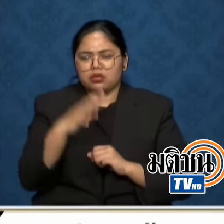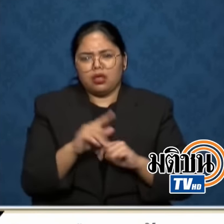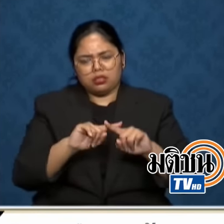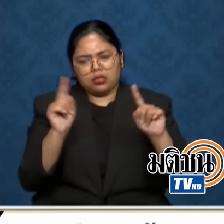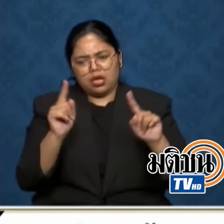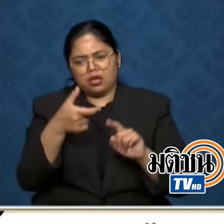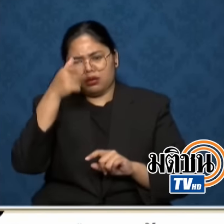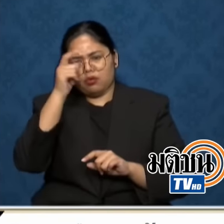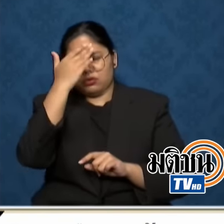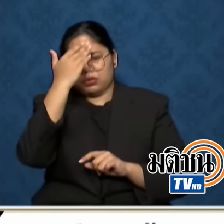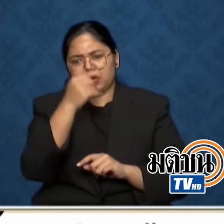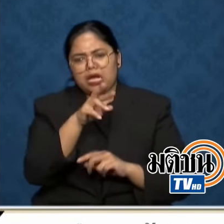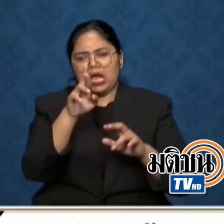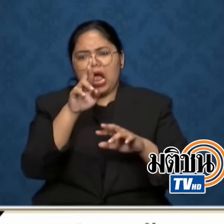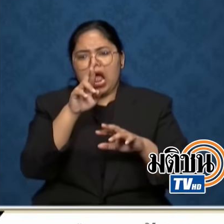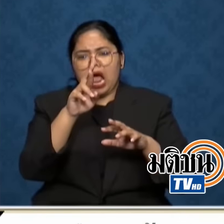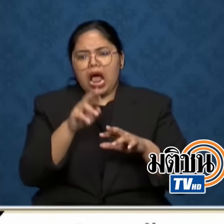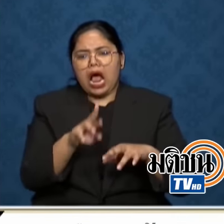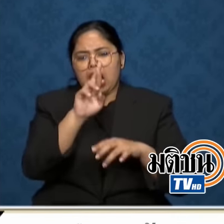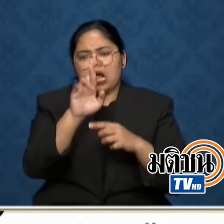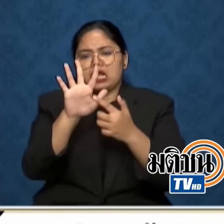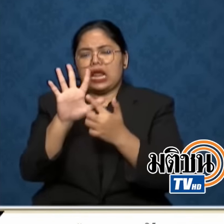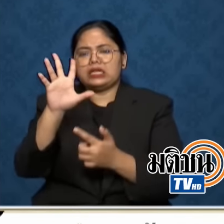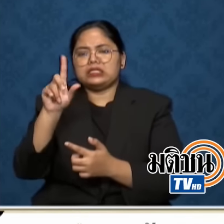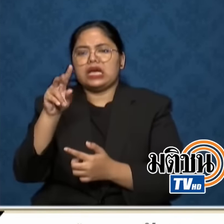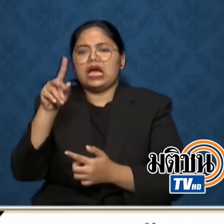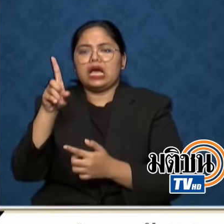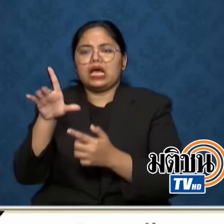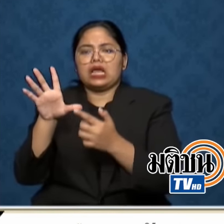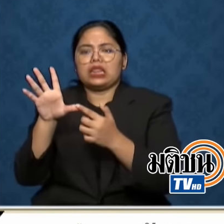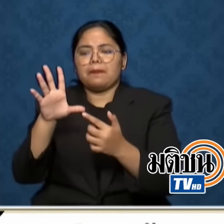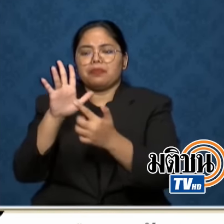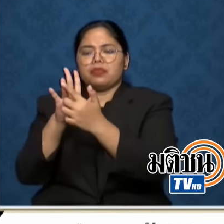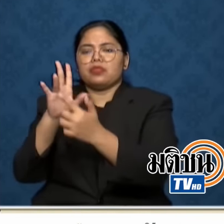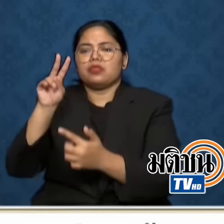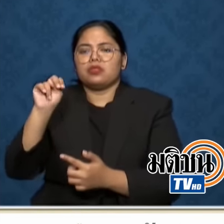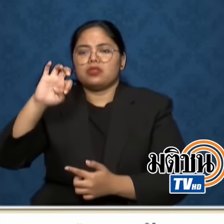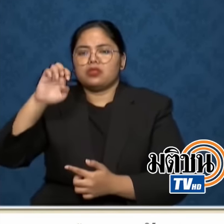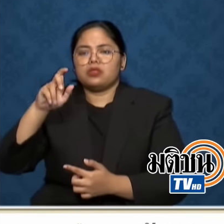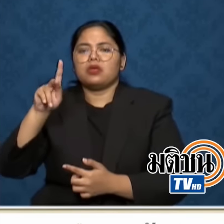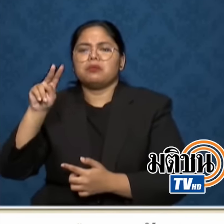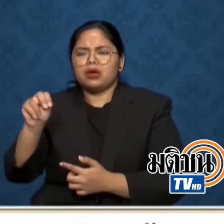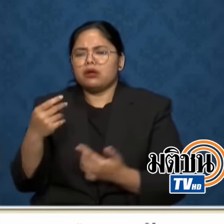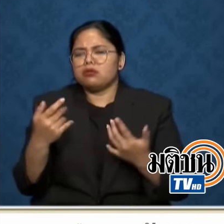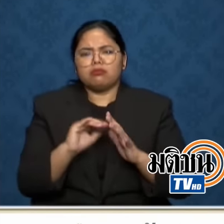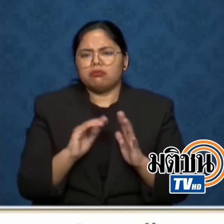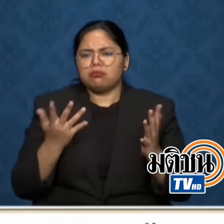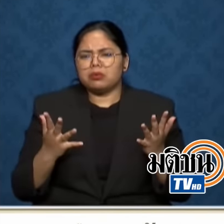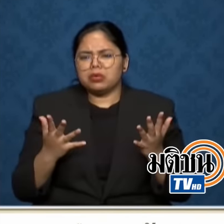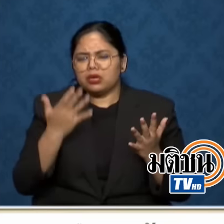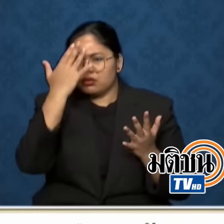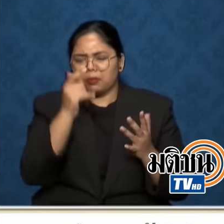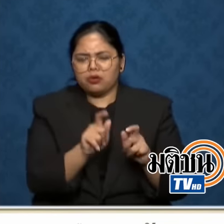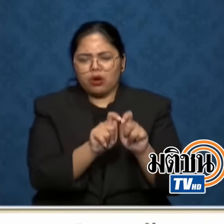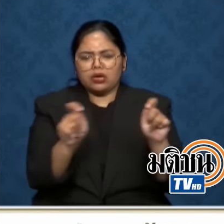มีราชดำเนินบ้างอ่ะทำไมมันมีแต่วันลุมพินีอะไรนะครับแต่พอไปดูคณะอนุกรรมการในนั้นก็พอเข้าใจ